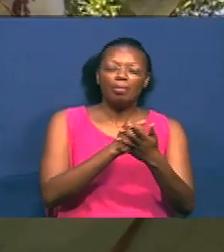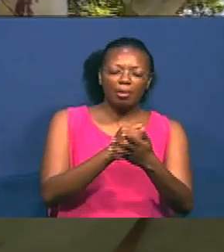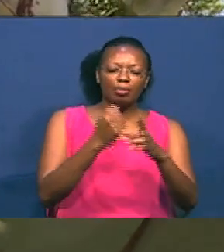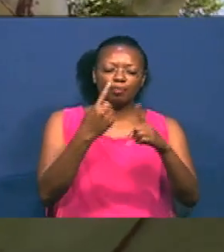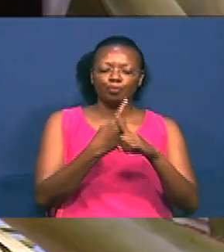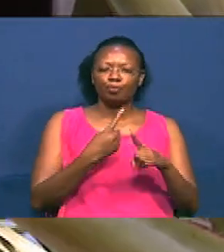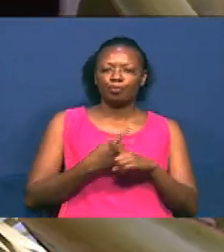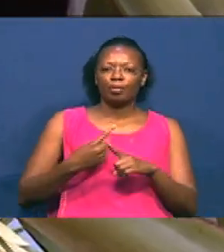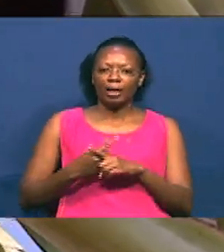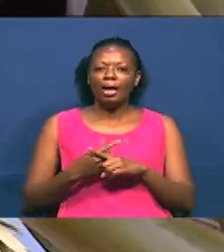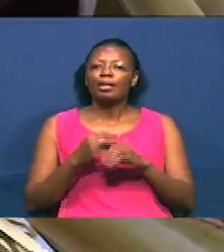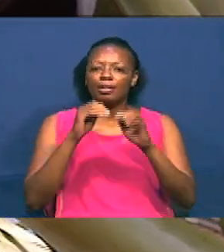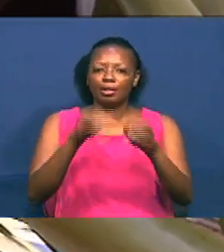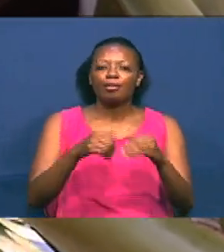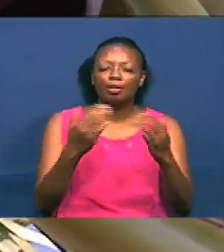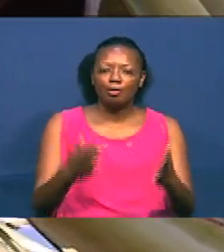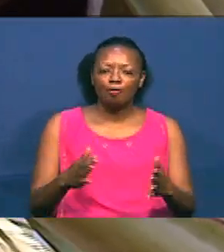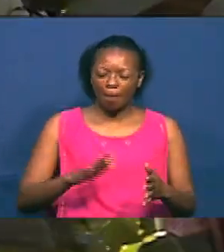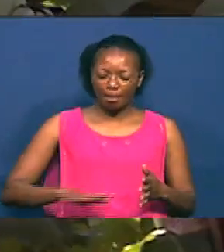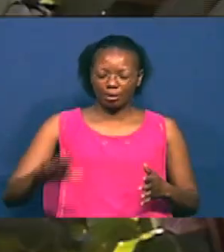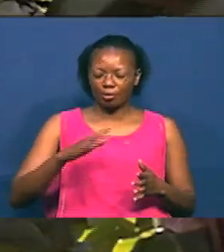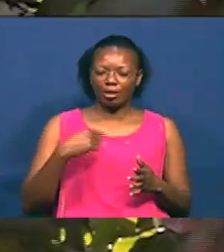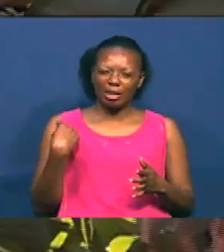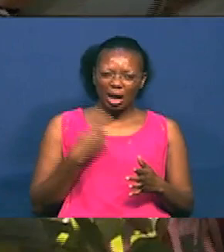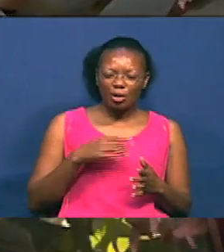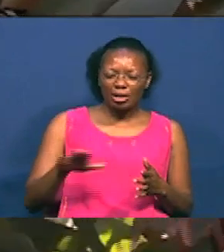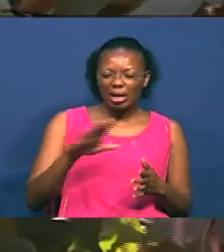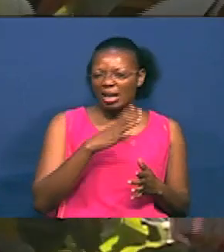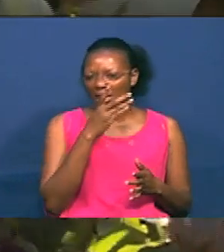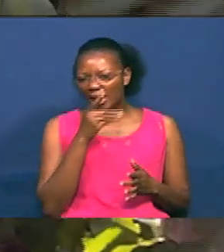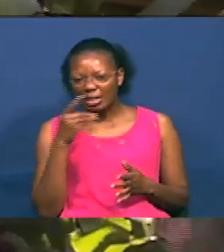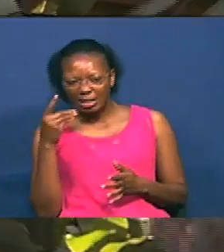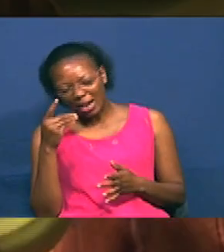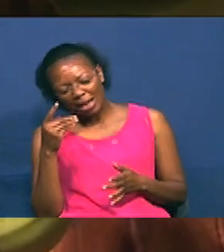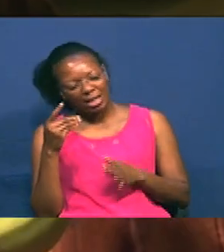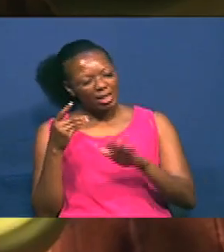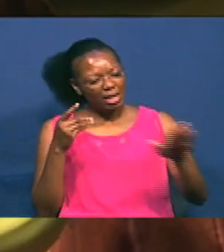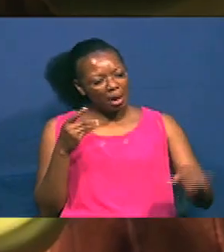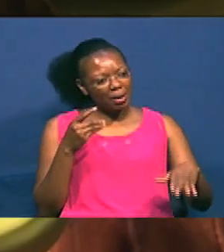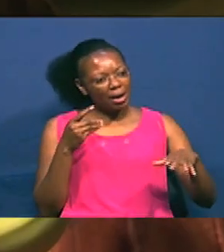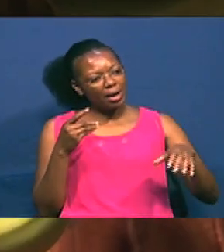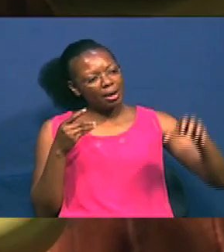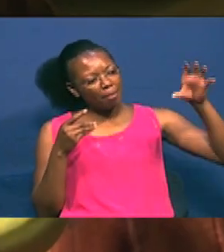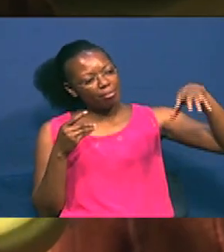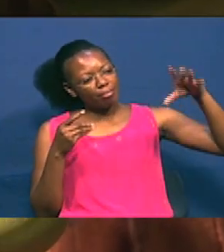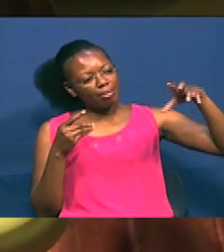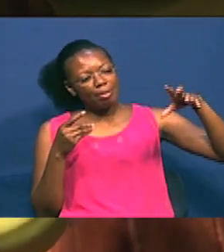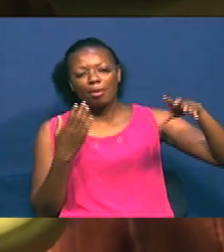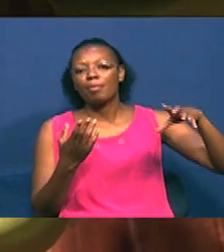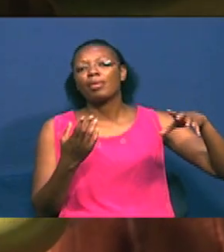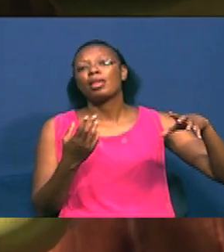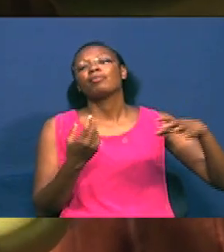wakulima katika majimbo mbalimbali nchini mwetu. Iwe ni eneo kame ama kuna kiasi chache cha